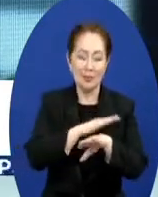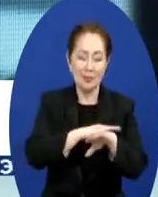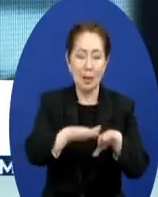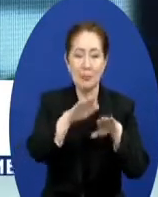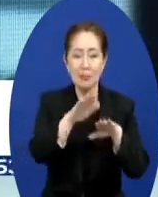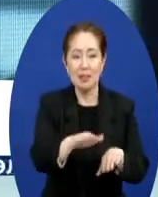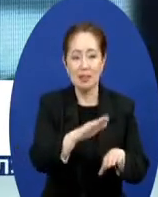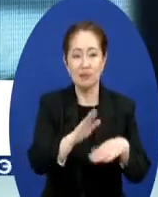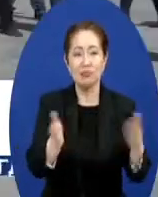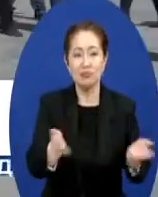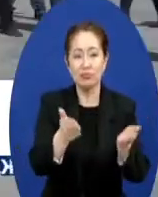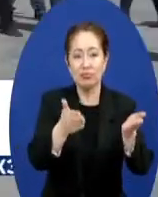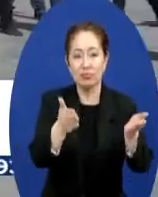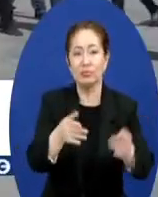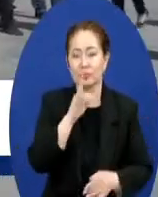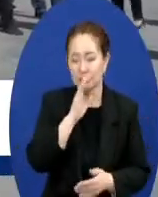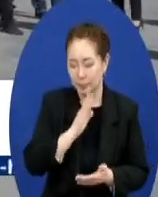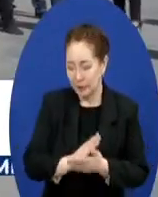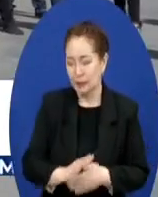замын ажлыг эрчимжүүлэх нь.